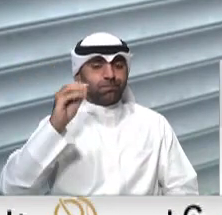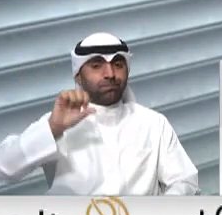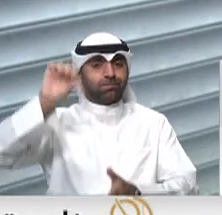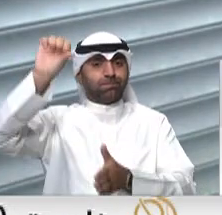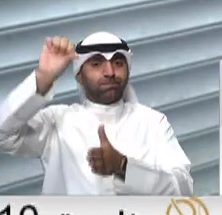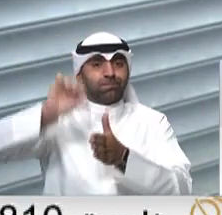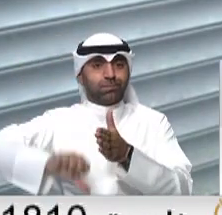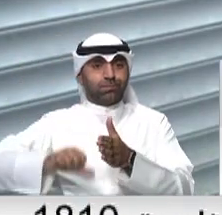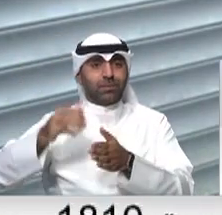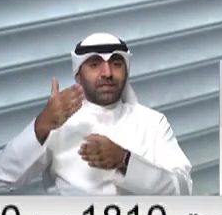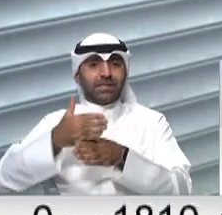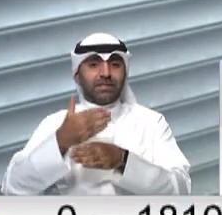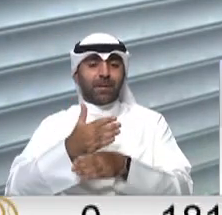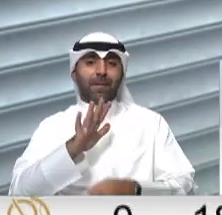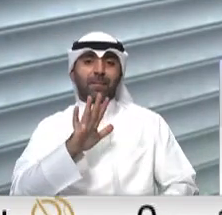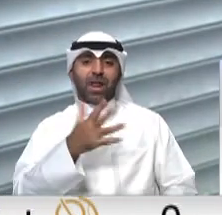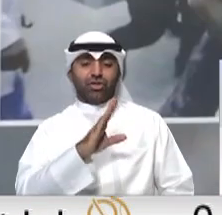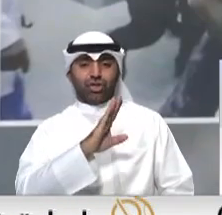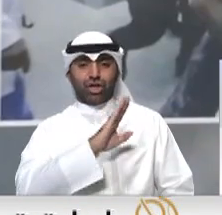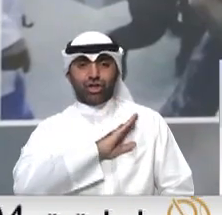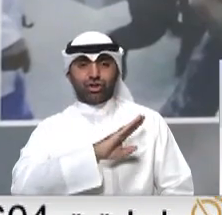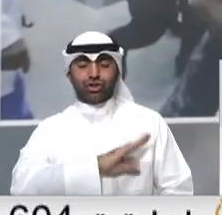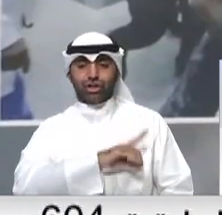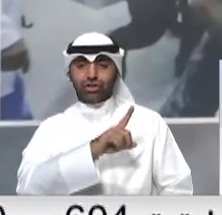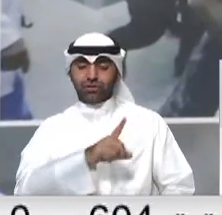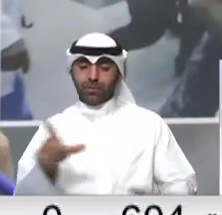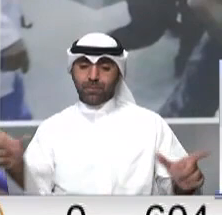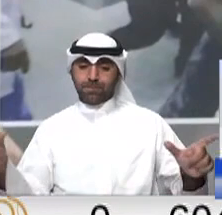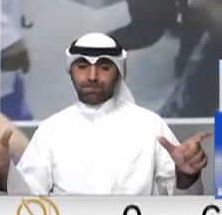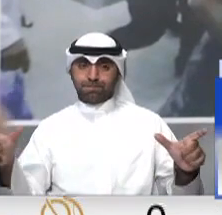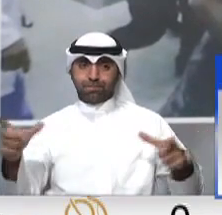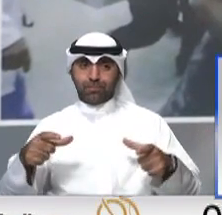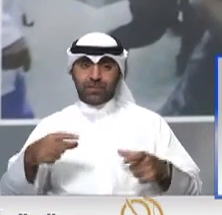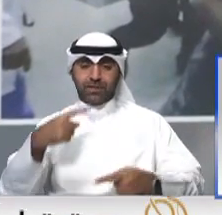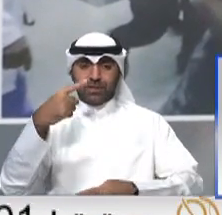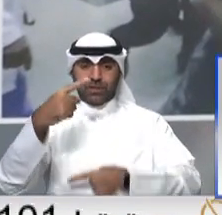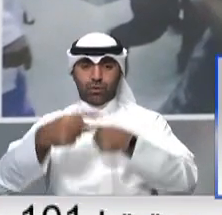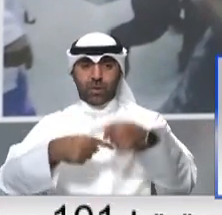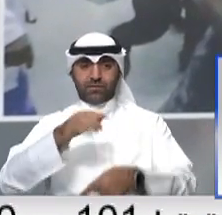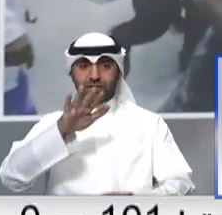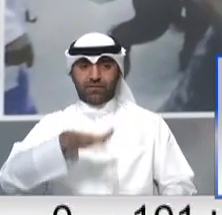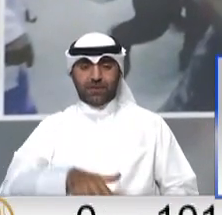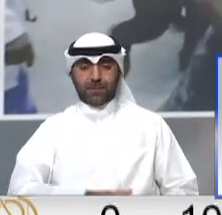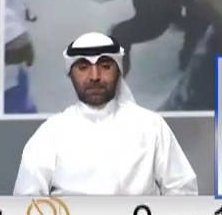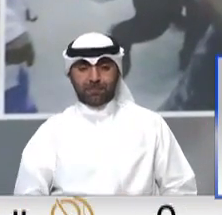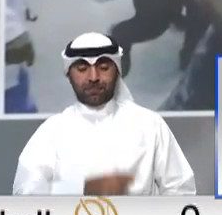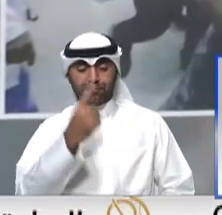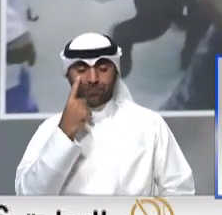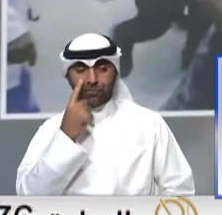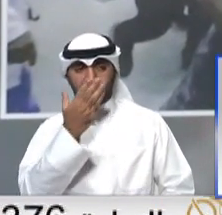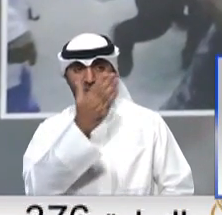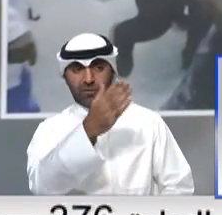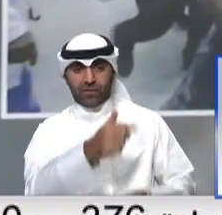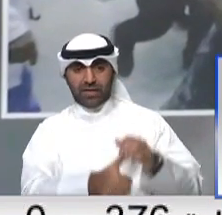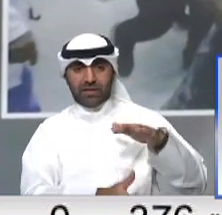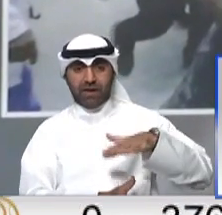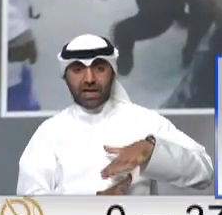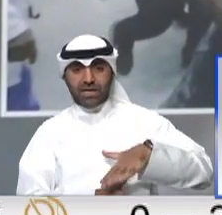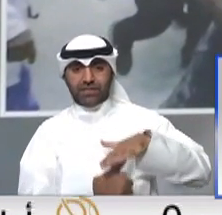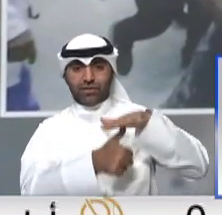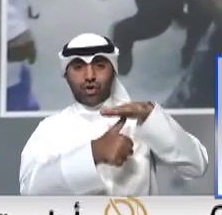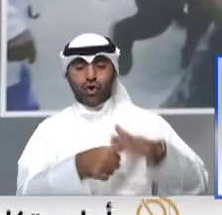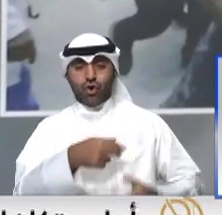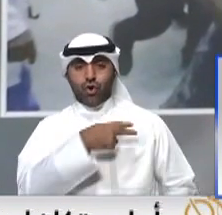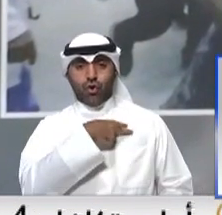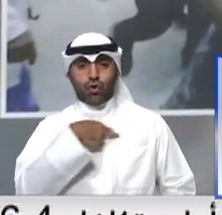الحماية للفلسطينيين. إن جرائم الاحتلال ترتكب في كل أنحاء فلسطين، في غزة وطول